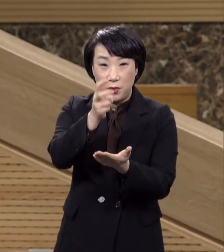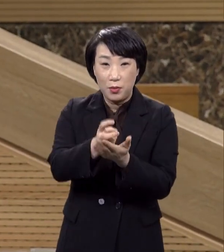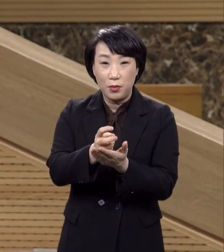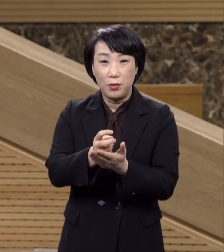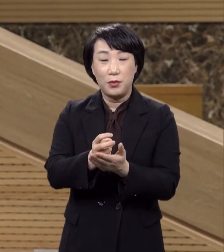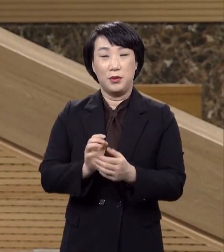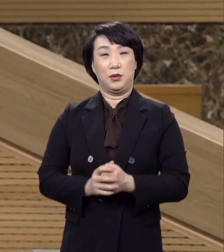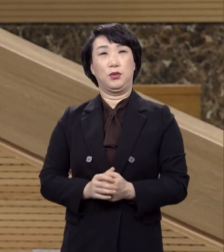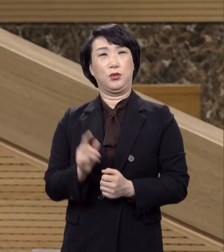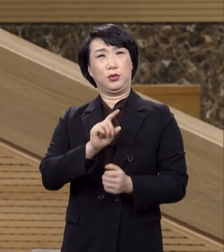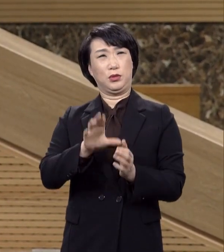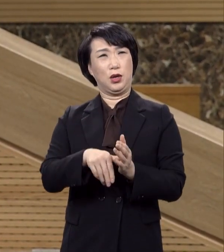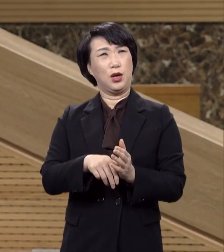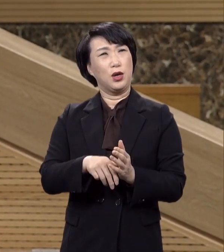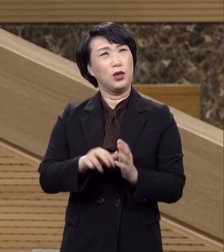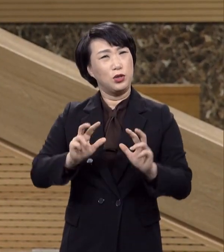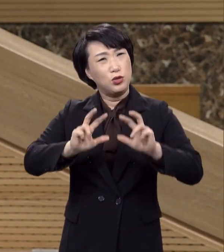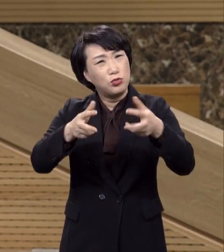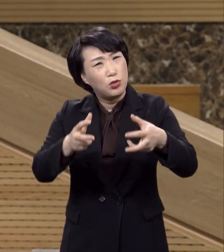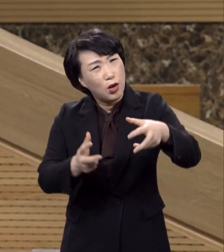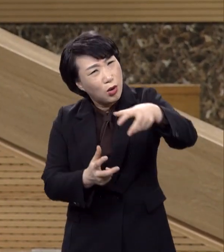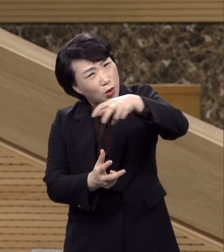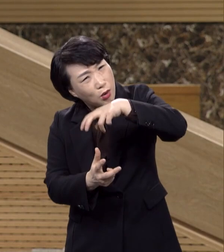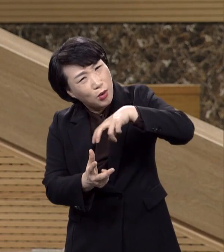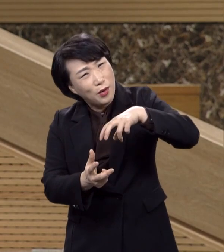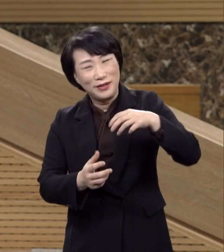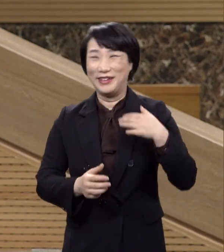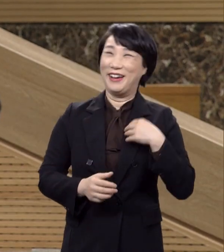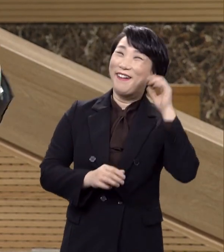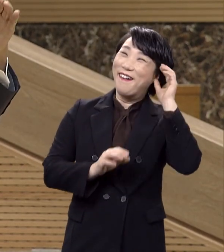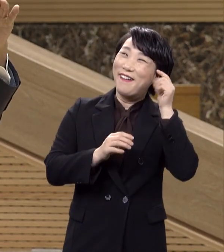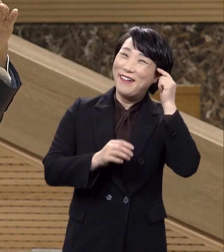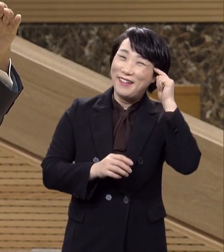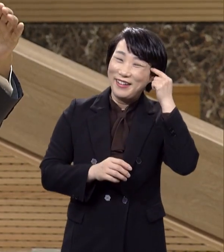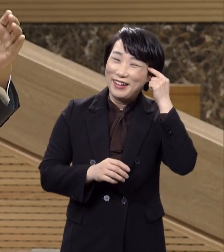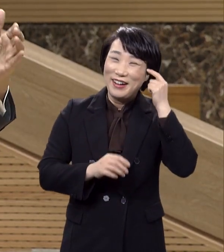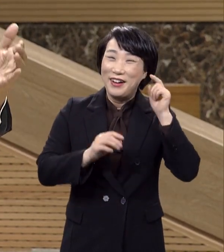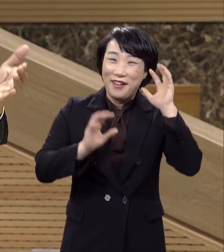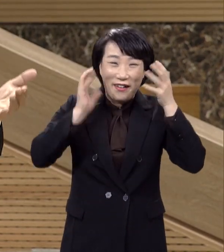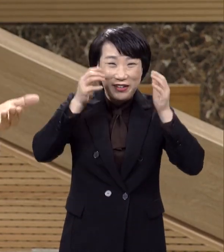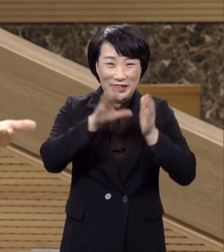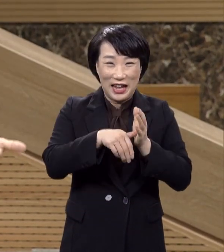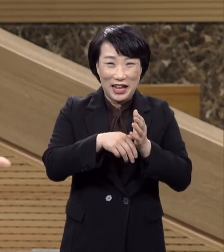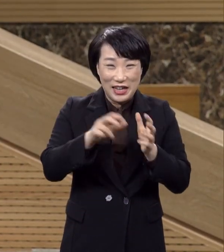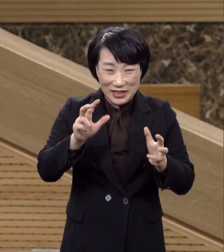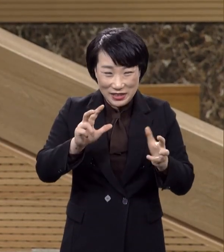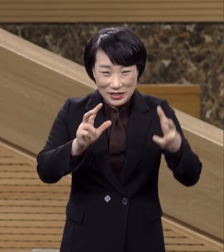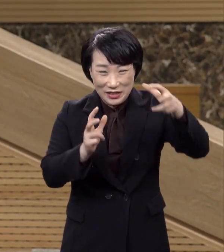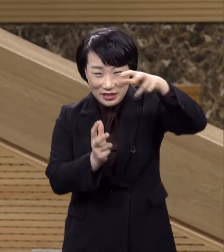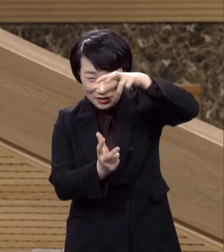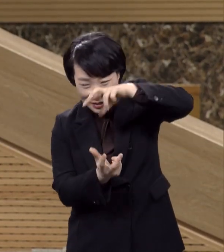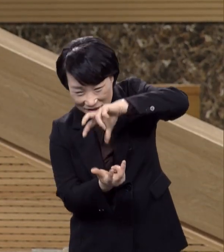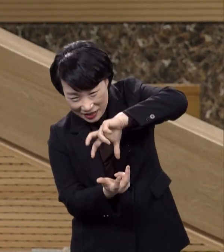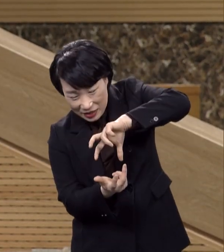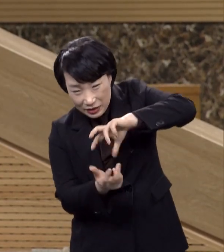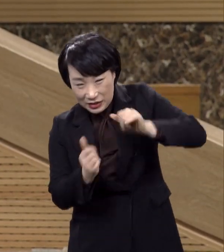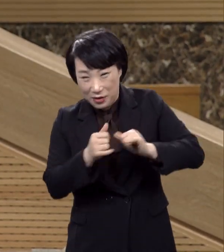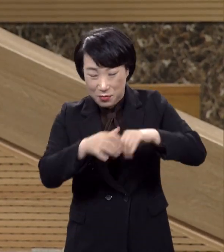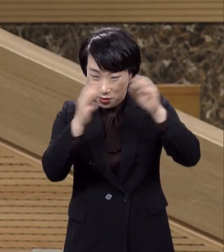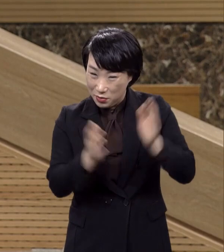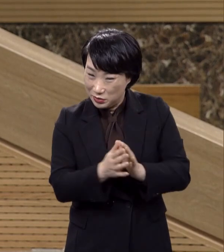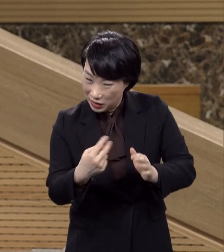때 지구가 돈다고 그래서 저는 어린 시절에 그럼 지구가 이렇게 밑으로 둘 땐 사람이 다